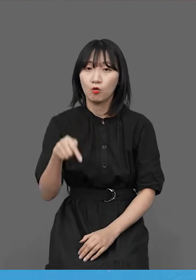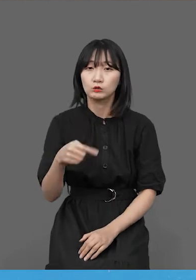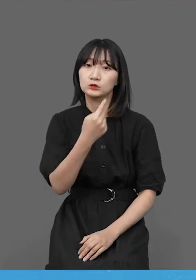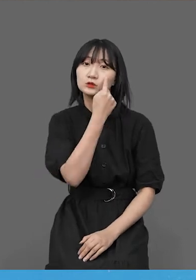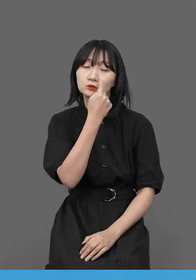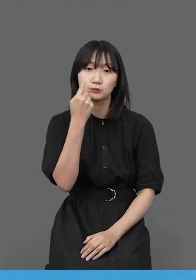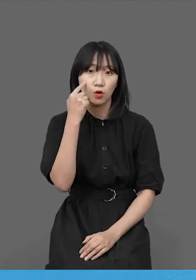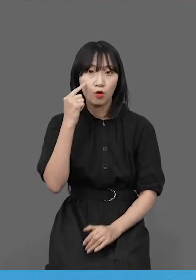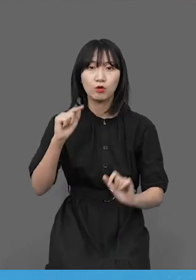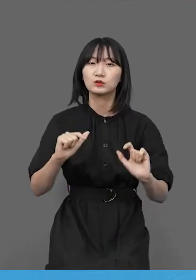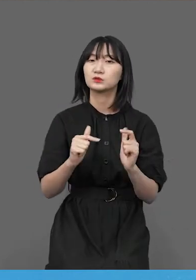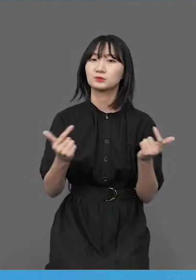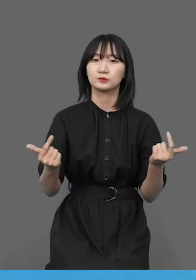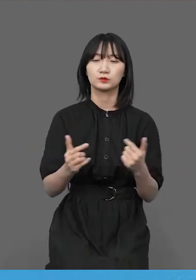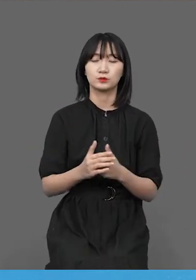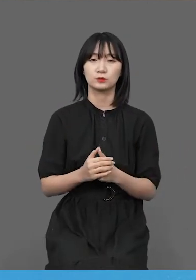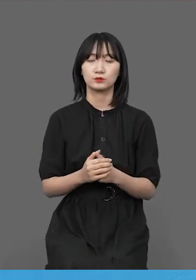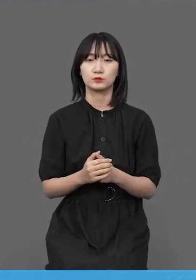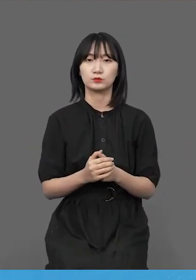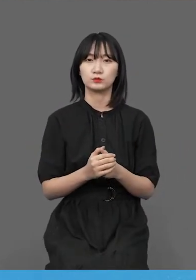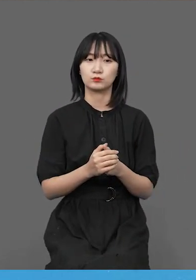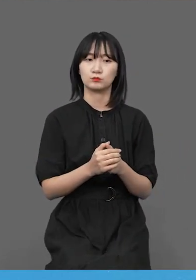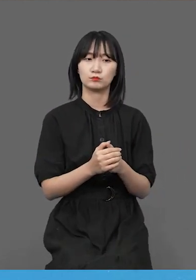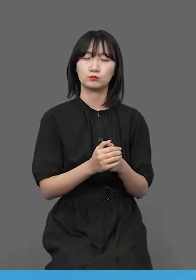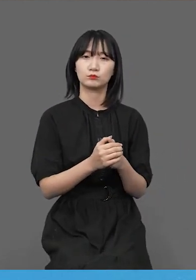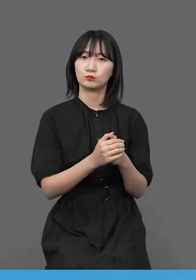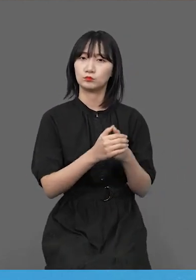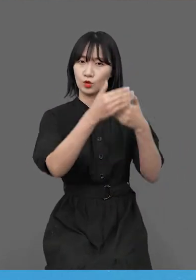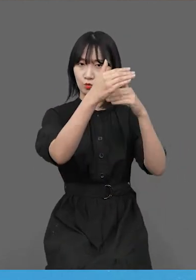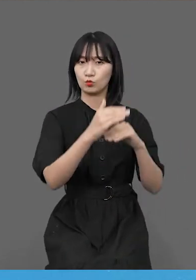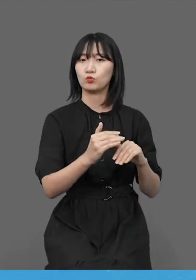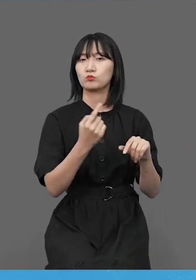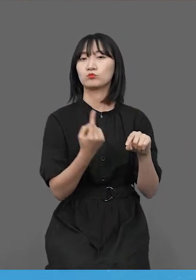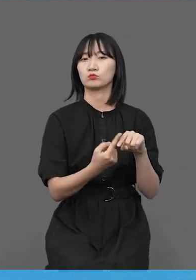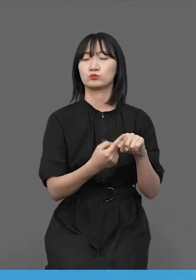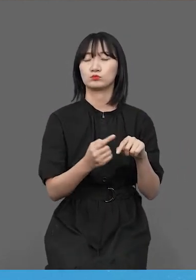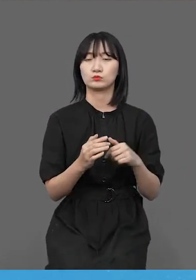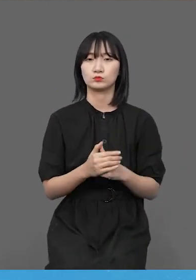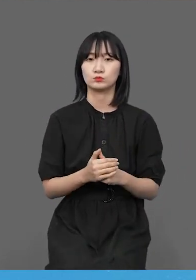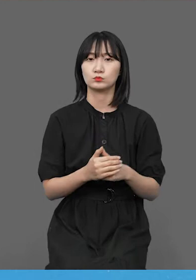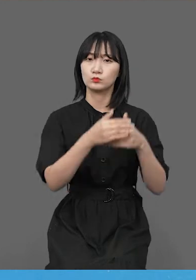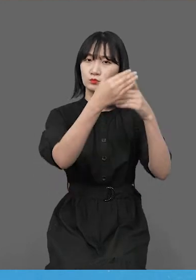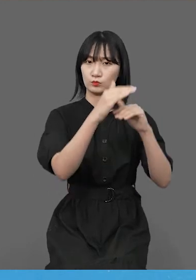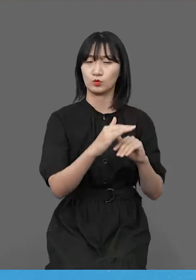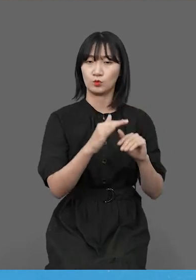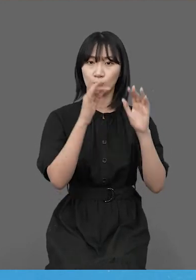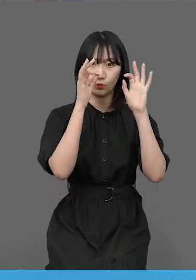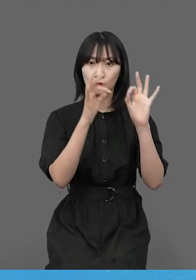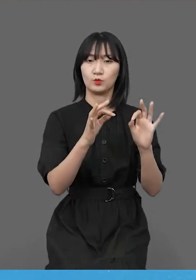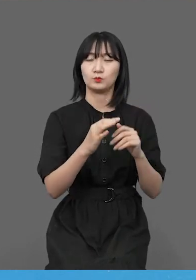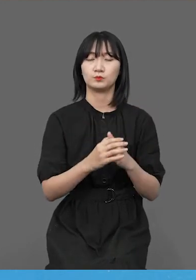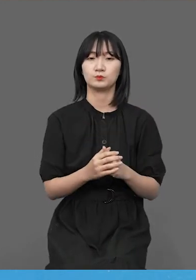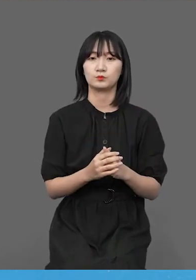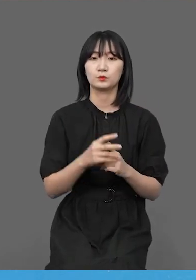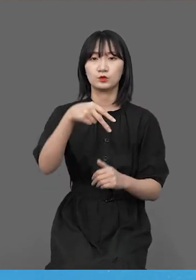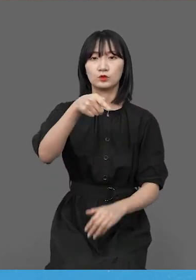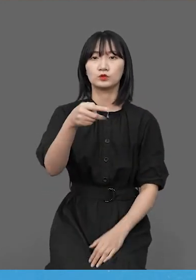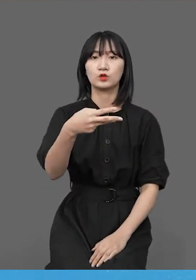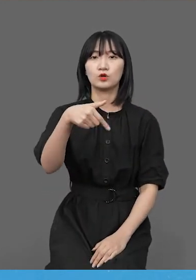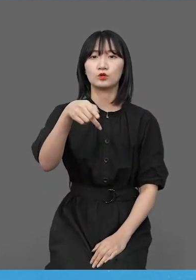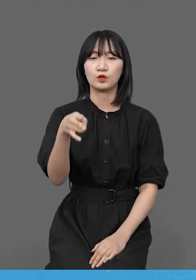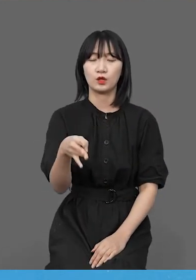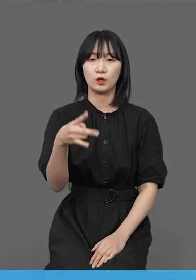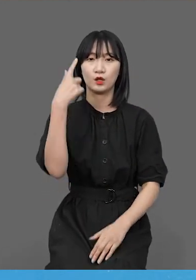것이죠. 그거는 저 설계된 것도 마찬가지입니다. 저는 저 설계의 공통 설계라고 부르고 싶거든요. 진화론에서는